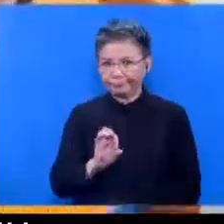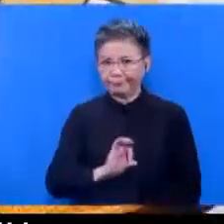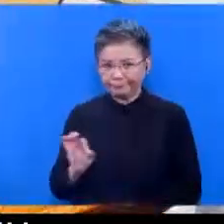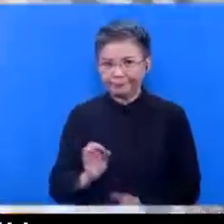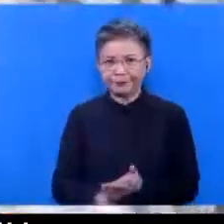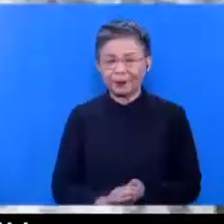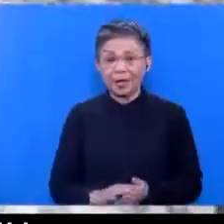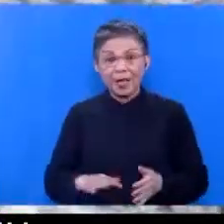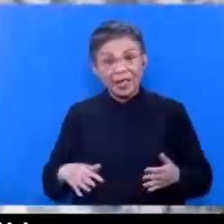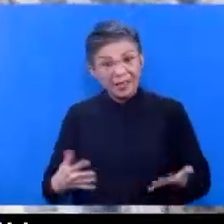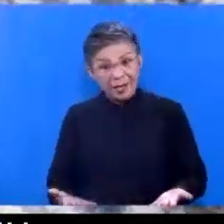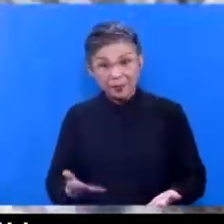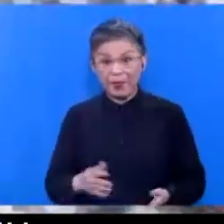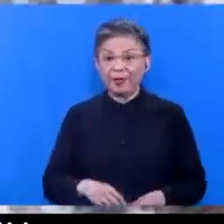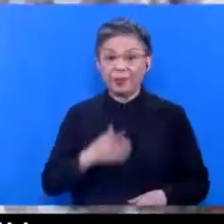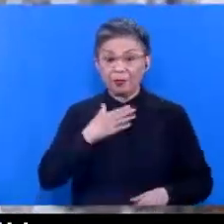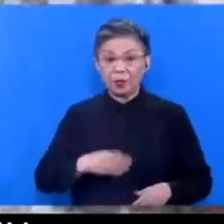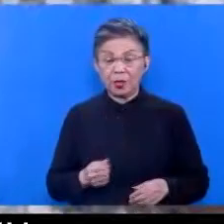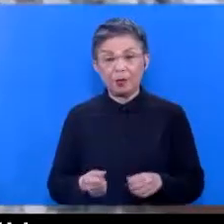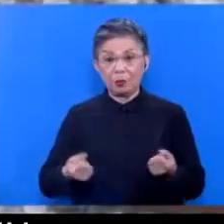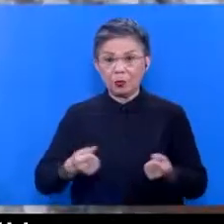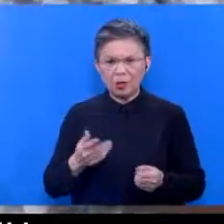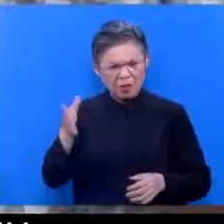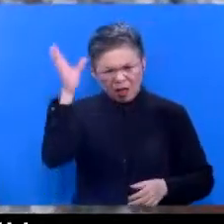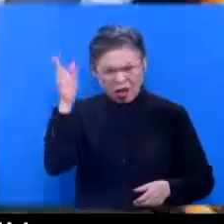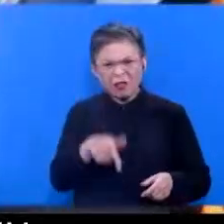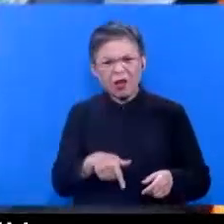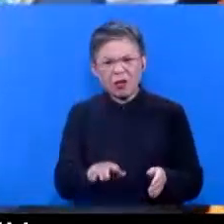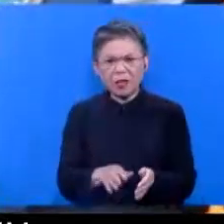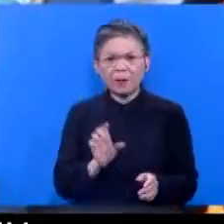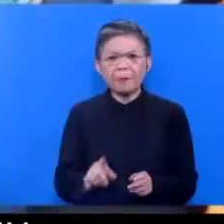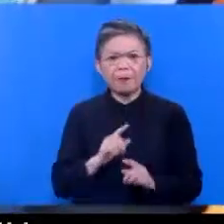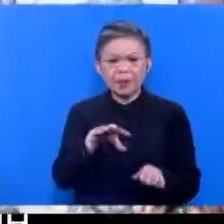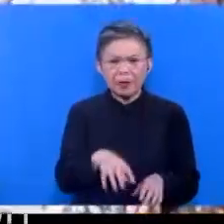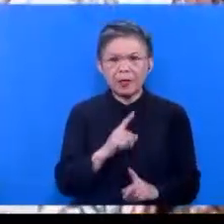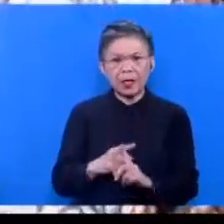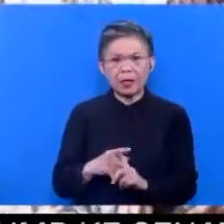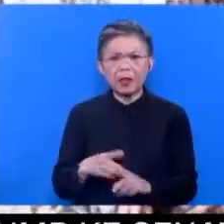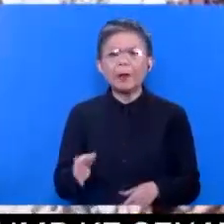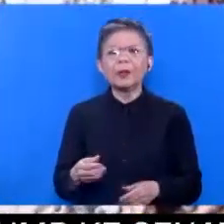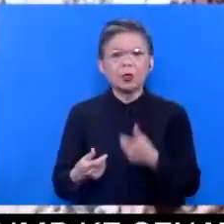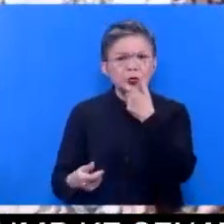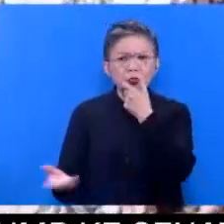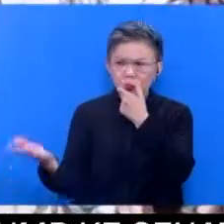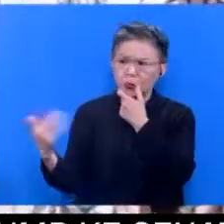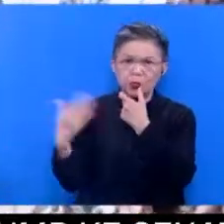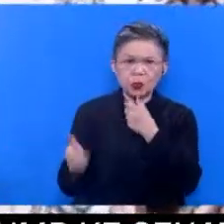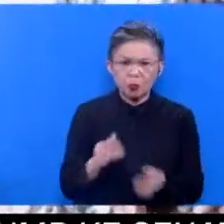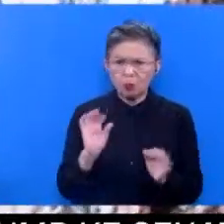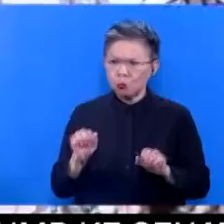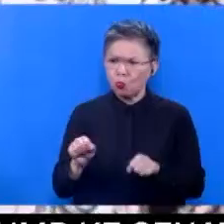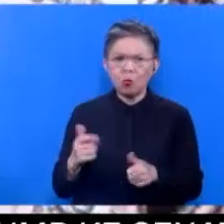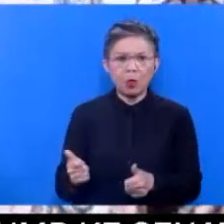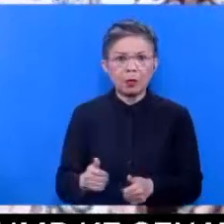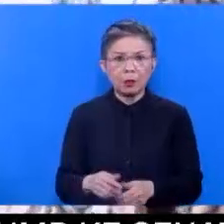Namun pemilik kendaraan berdalih mereka tidak mengetahui telah parkir di lokasi terlarang. Mereka mengaku diarahkan juru parkir yang langsung